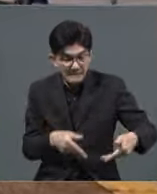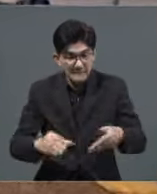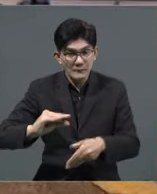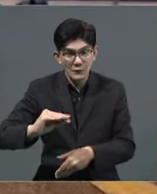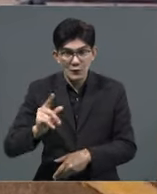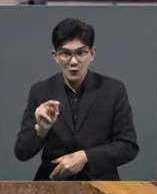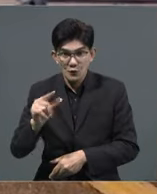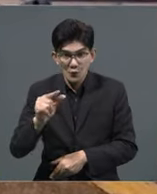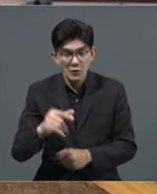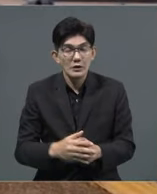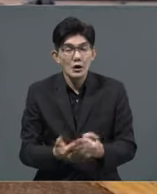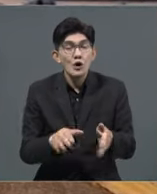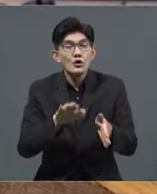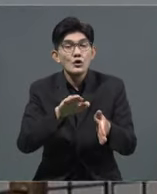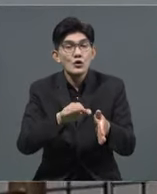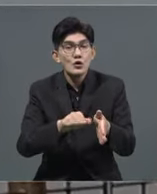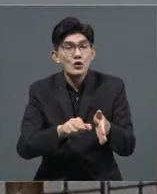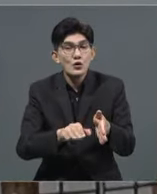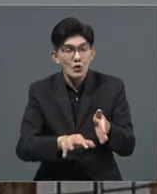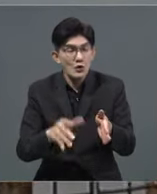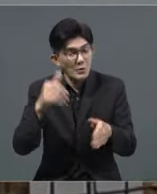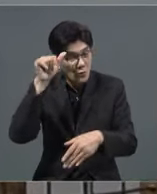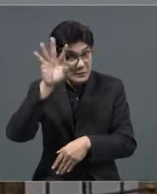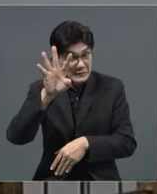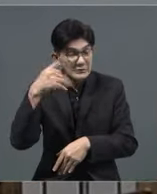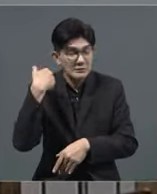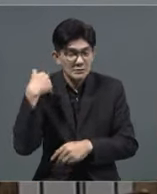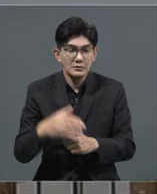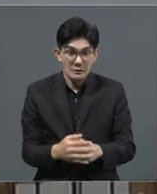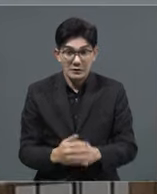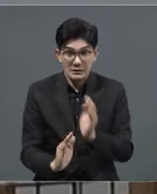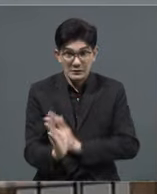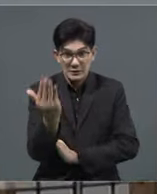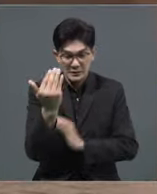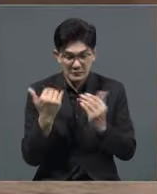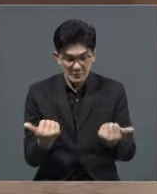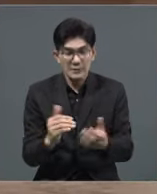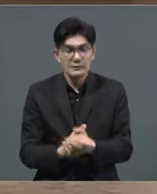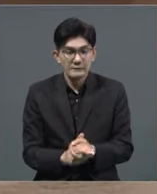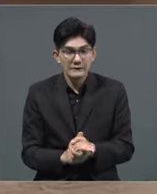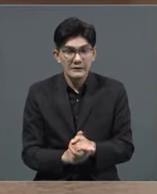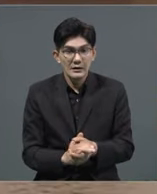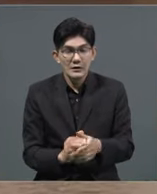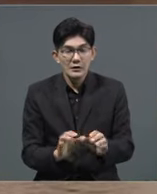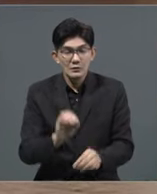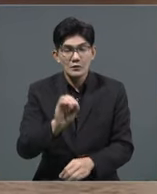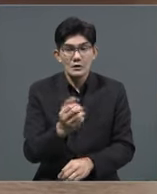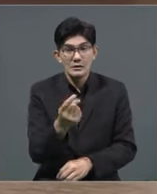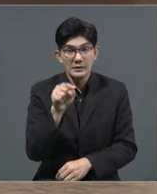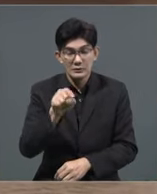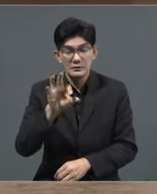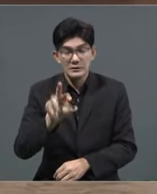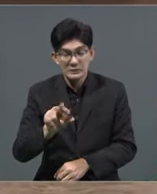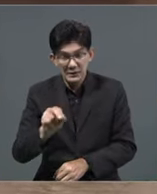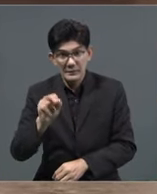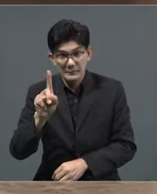เนี่ยอยู่ในขาลงคือค่อยๆลดลงต่อเนื่องเป็นวันที่4ละอย่างล่าสุดเมื่อเช้าวันนี้ครับอยู่ที่ระดับ11เมตร37เซนติเมตรล